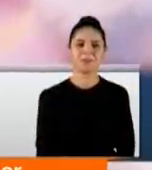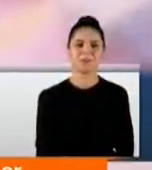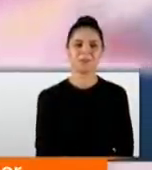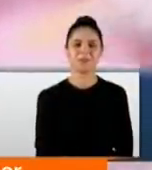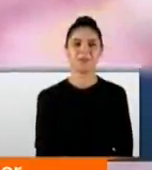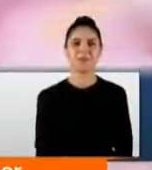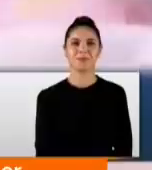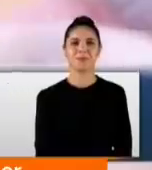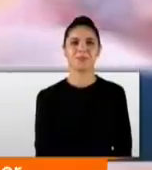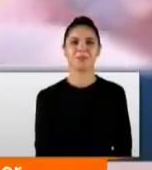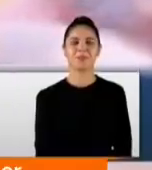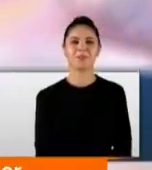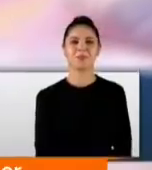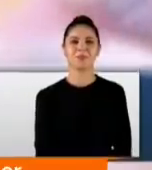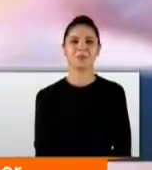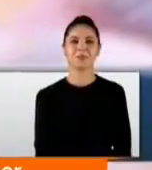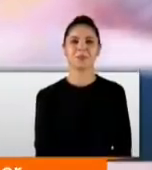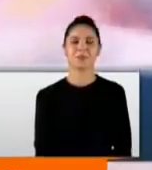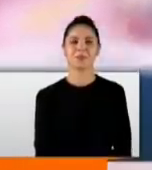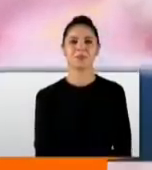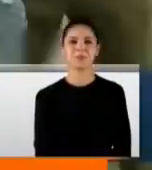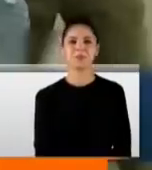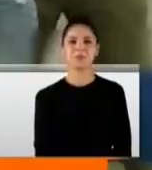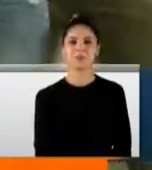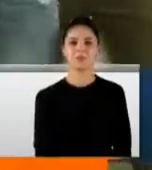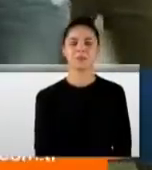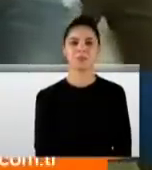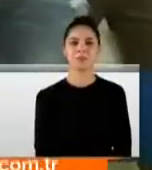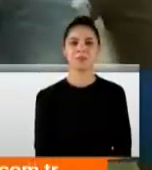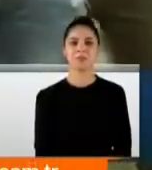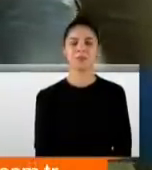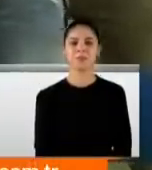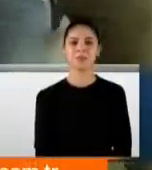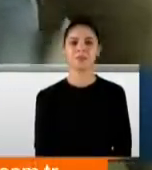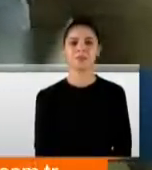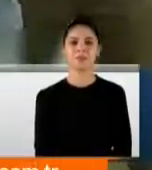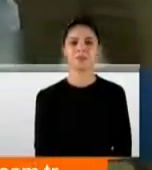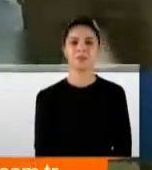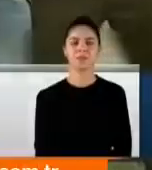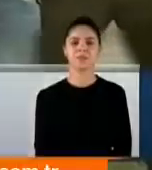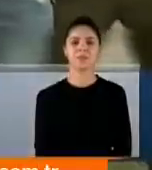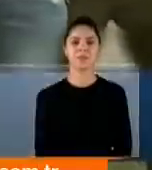She'll have a lot. Yeah. Anyone will have 14 layers to get through before they can even get to her.